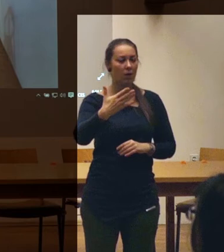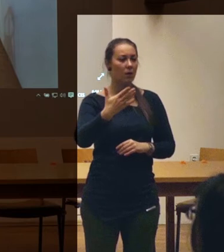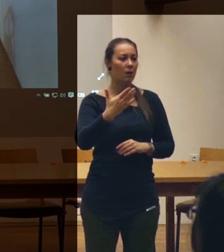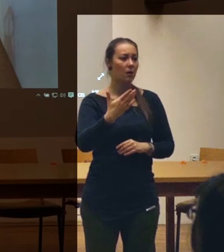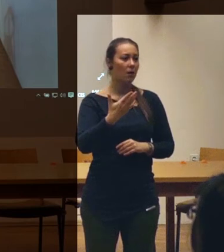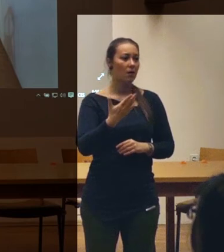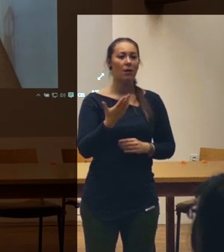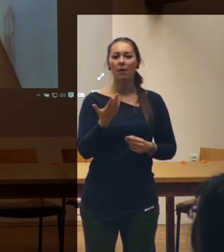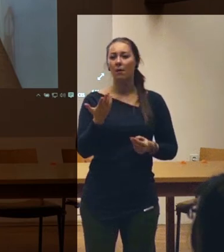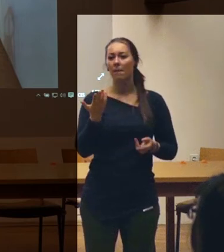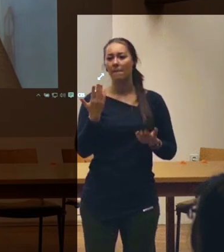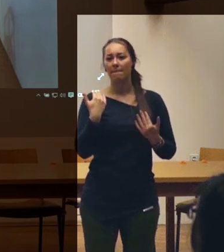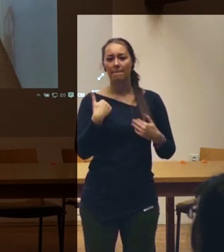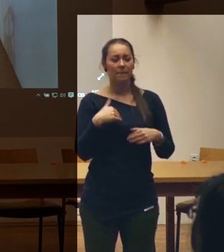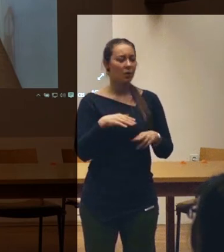málo mužov umelcov.